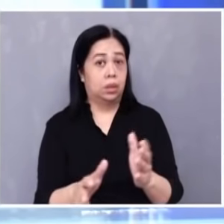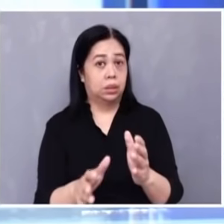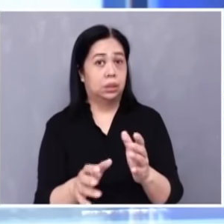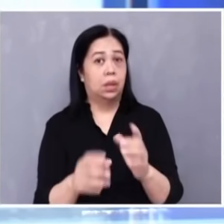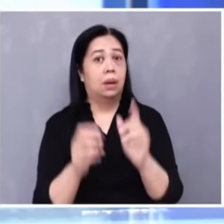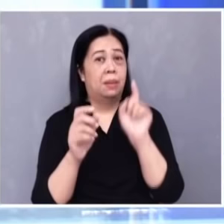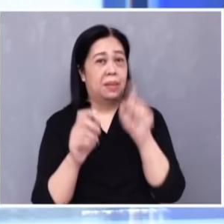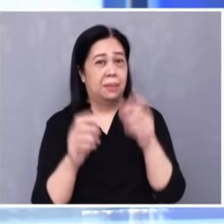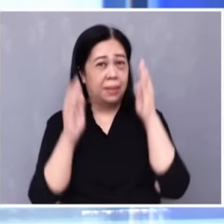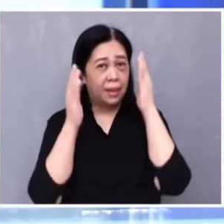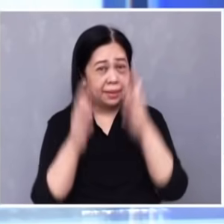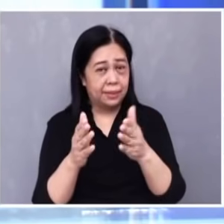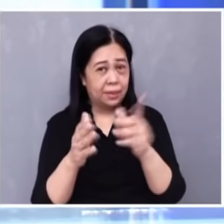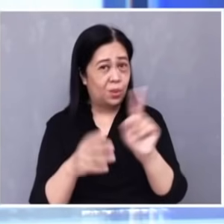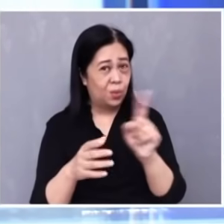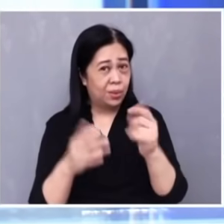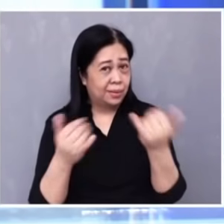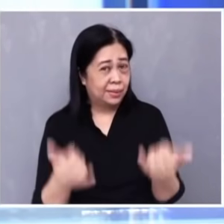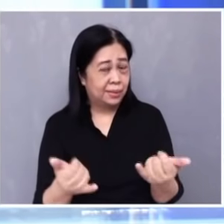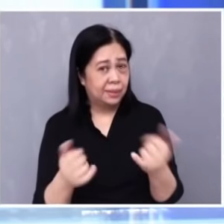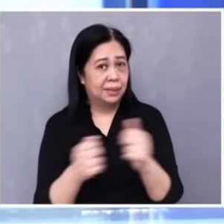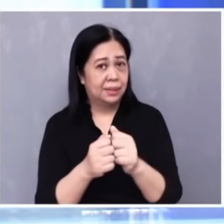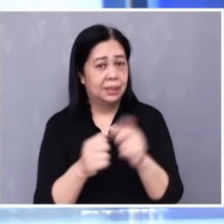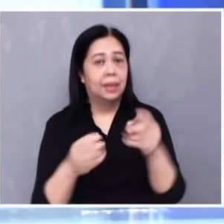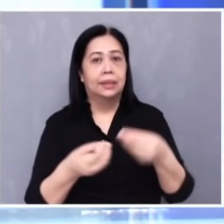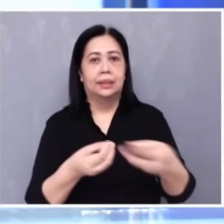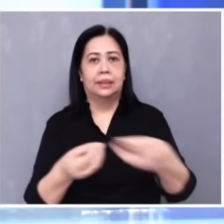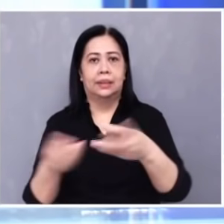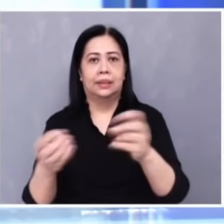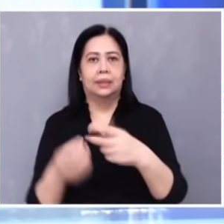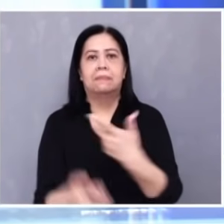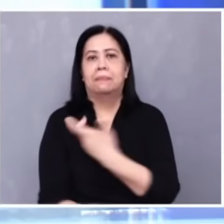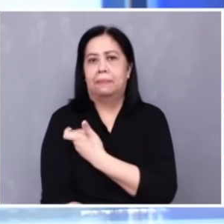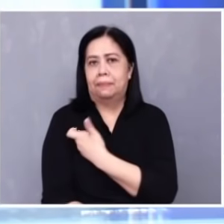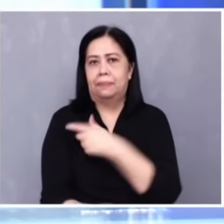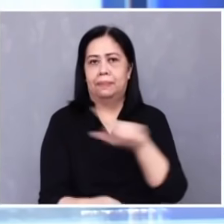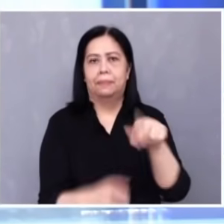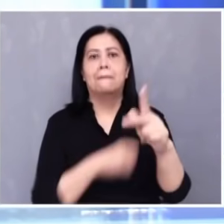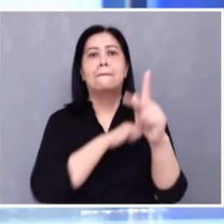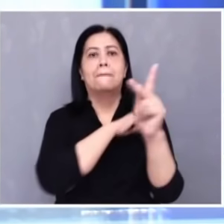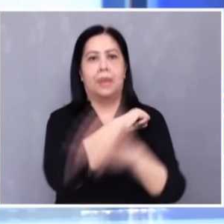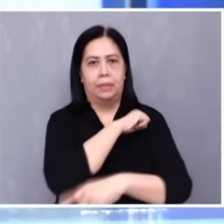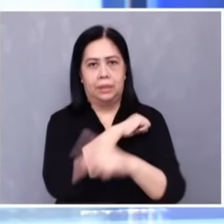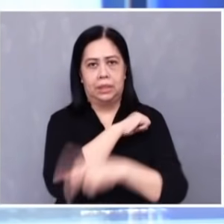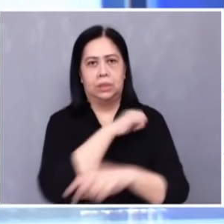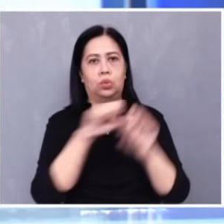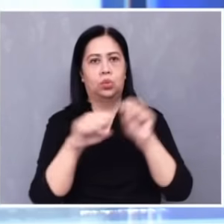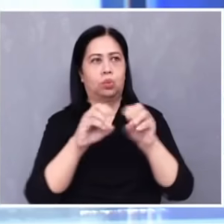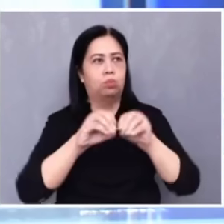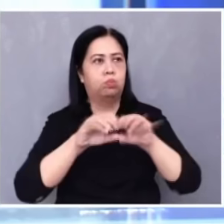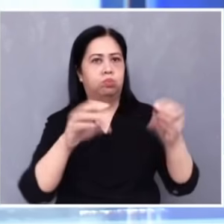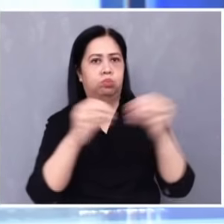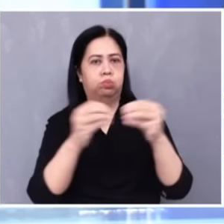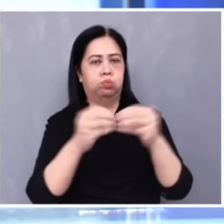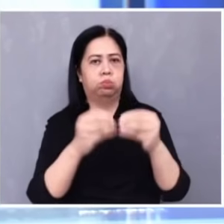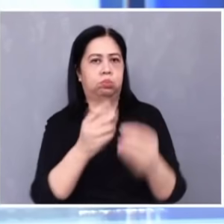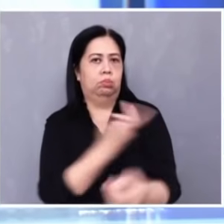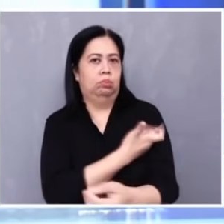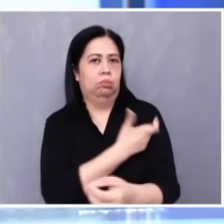umanong tutukan ngayon ay ang distribusyon ng bakuna sa mga probinsya para mapalawak ang vaccination